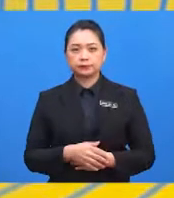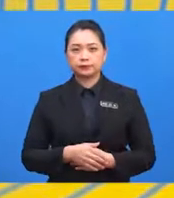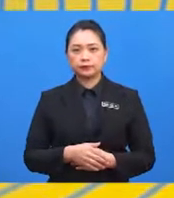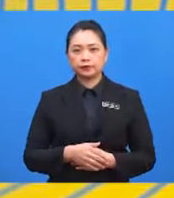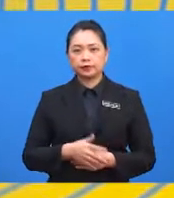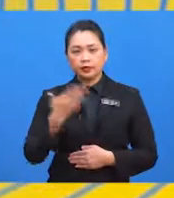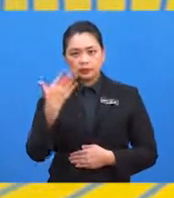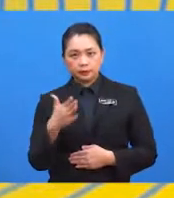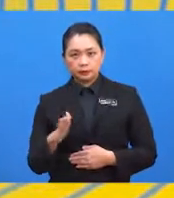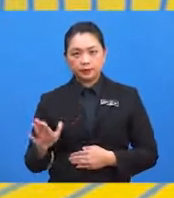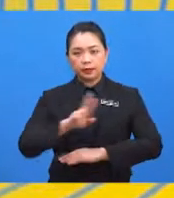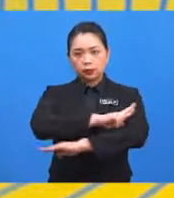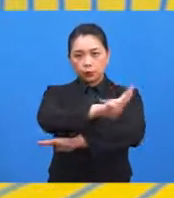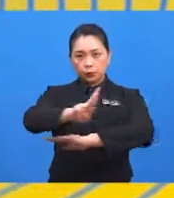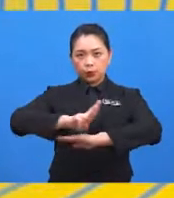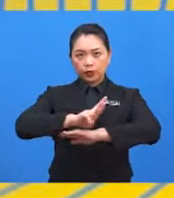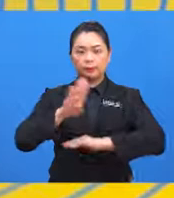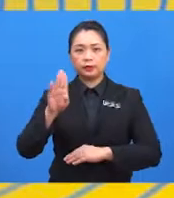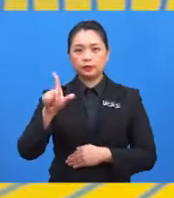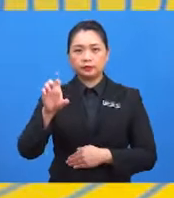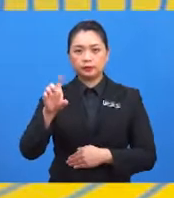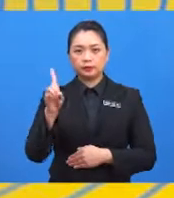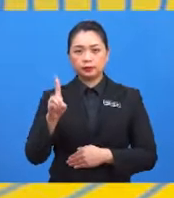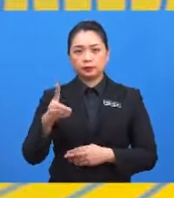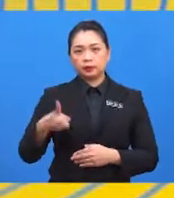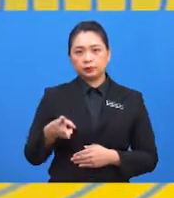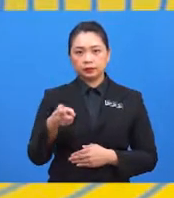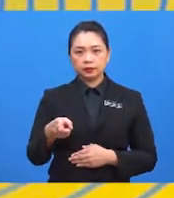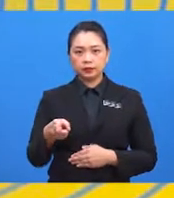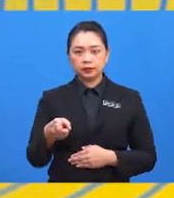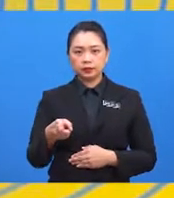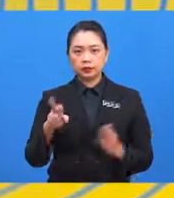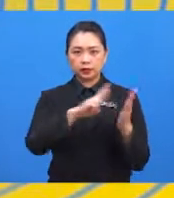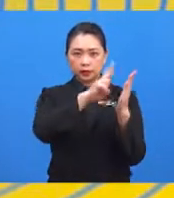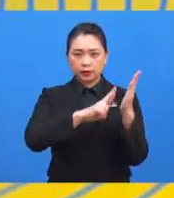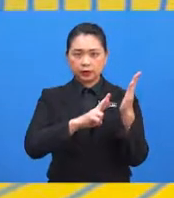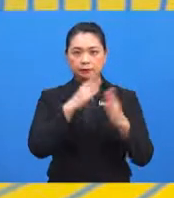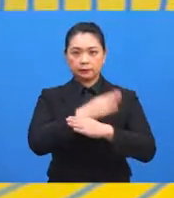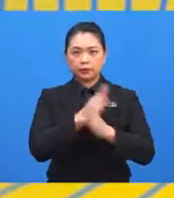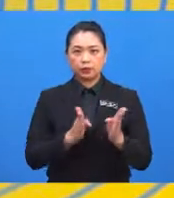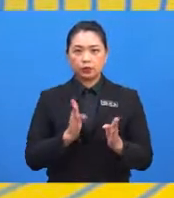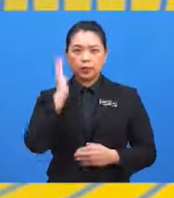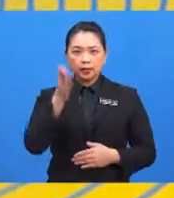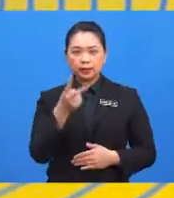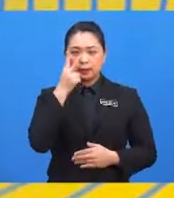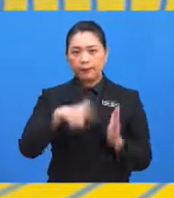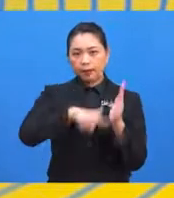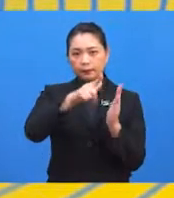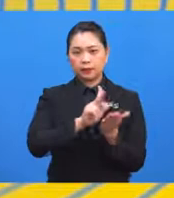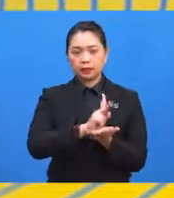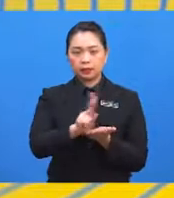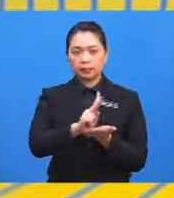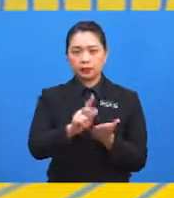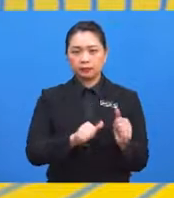Selepas ruangan bleak dipotong, reka bentuk layout akan nampak lebih kemas